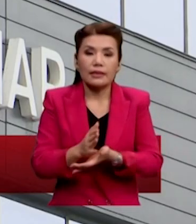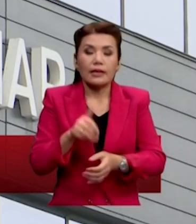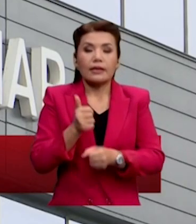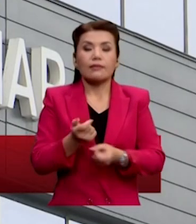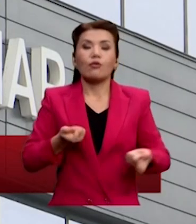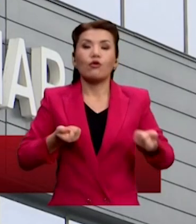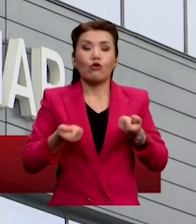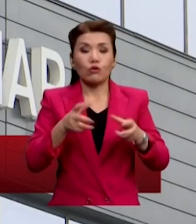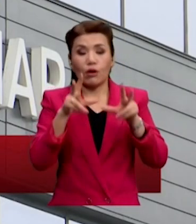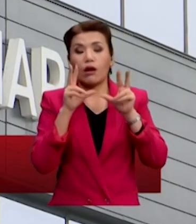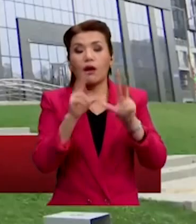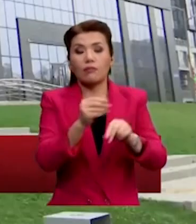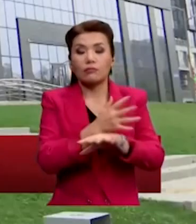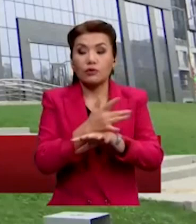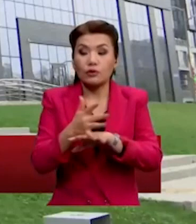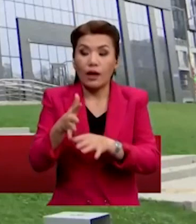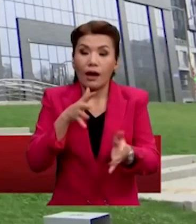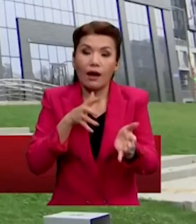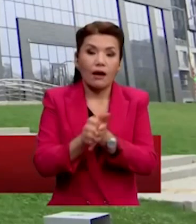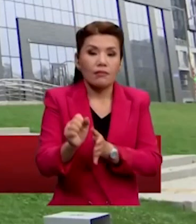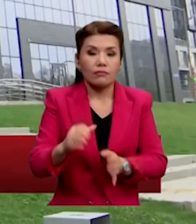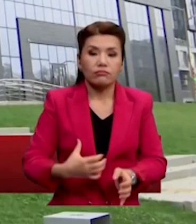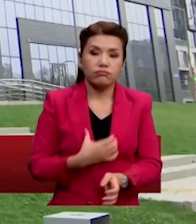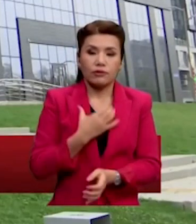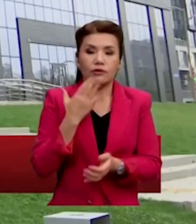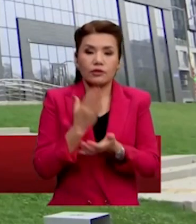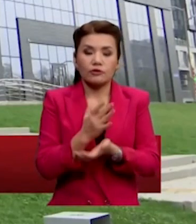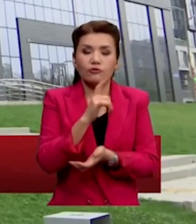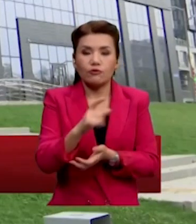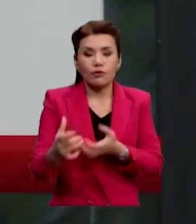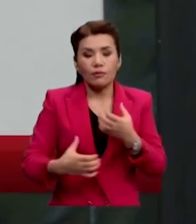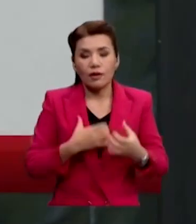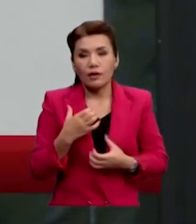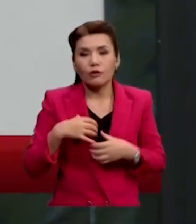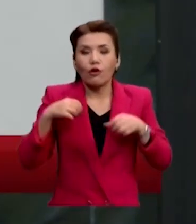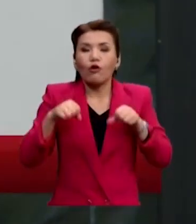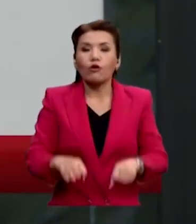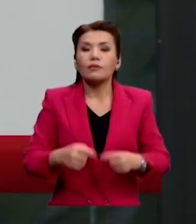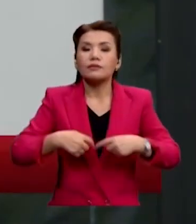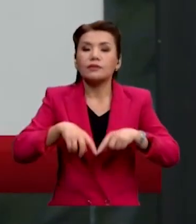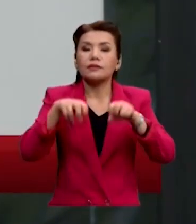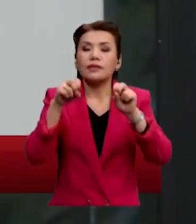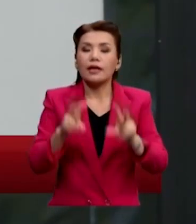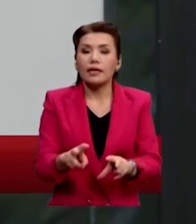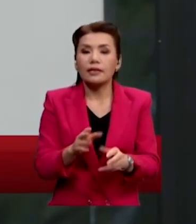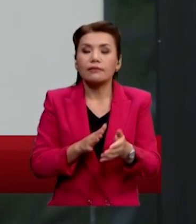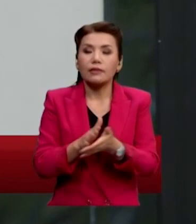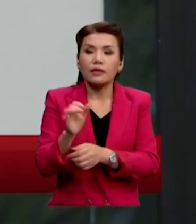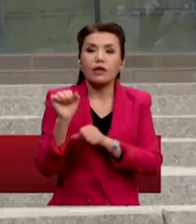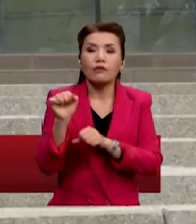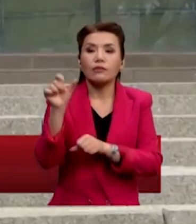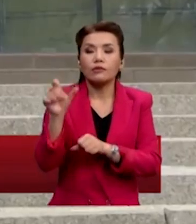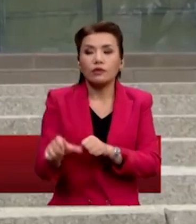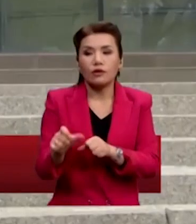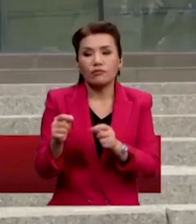басындағылар құрғақ уәде беріп, үйкісіз қалдырама деп қорқады халық. Мазасы кеткен тұрғындар құқықтарын кәсіби түрде қорғау үшін енді адвокат